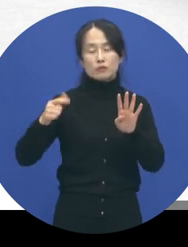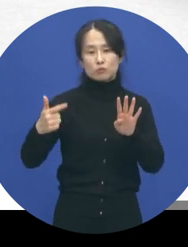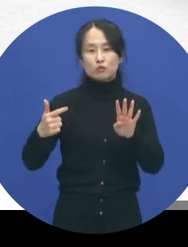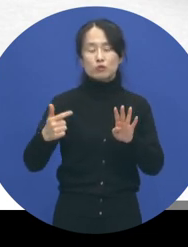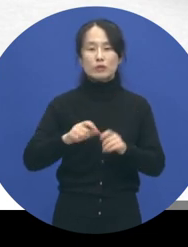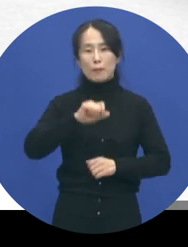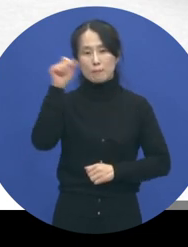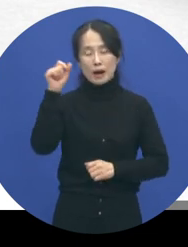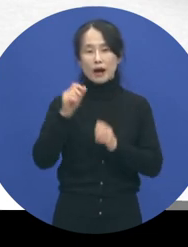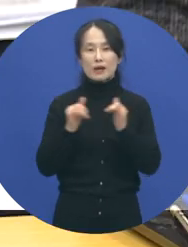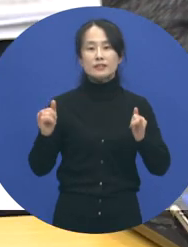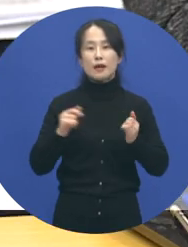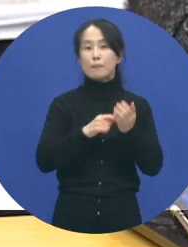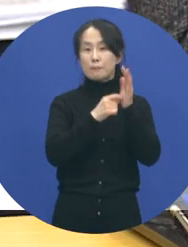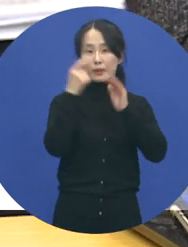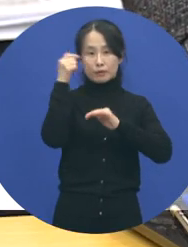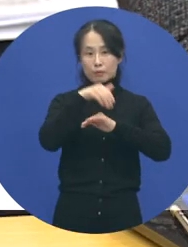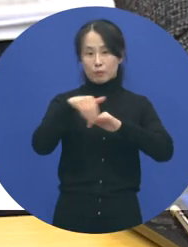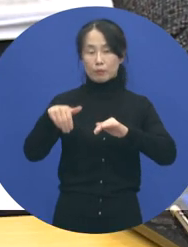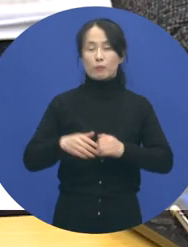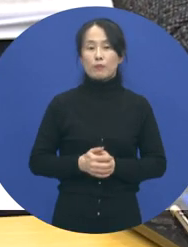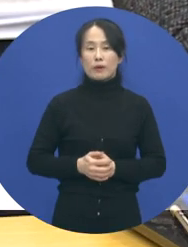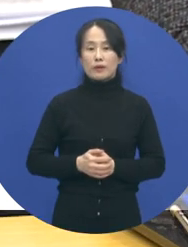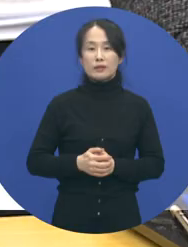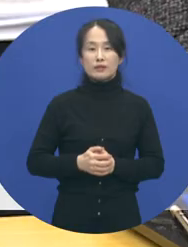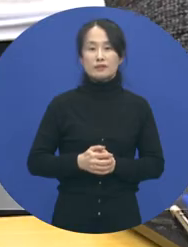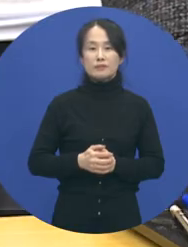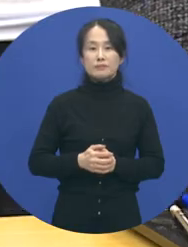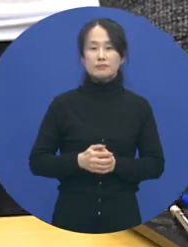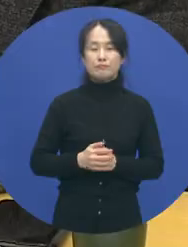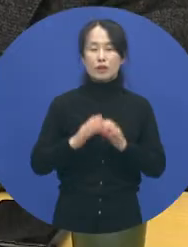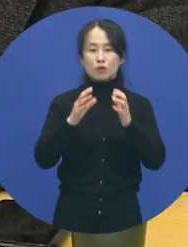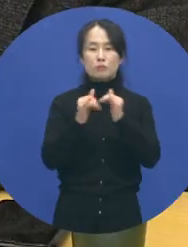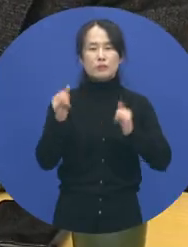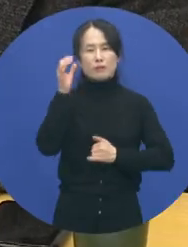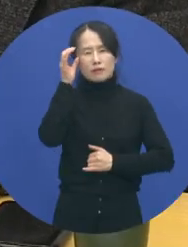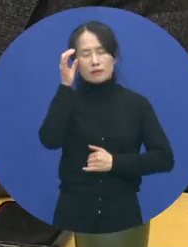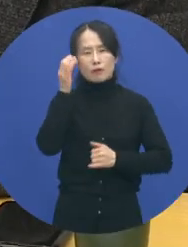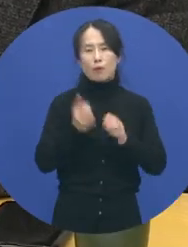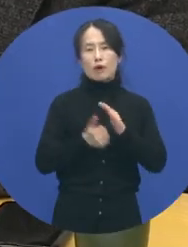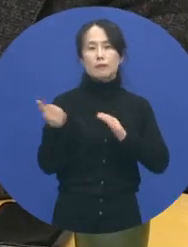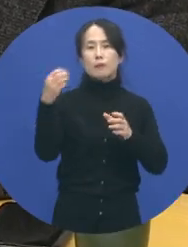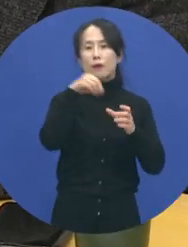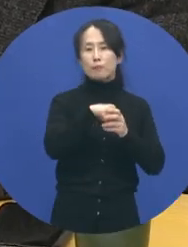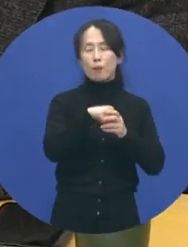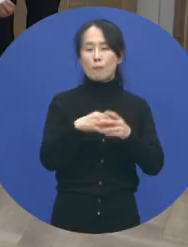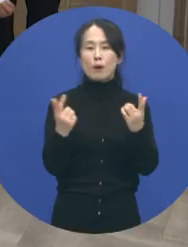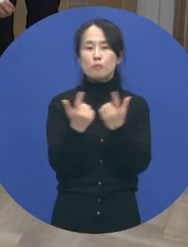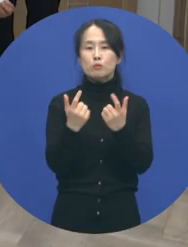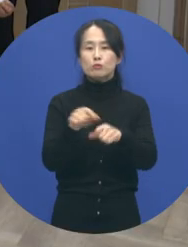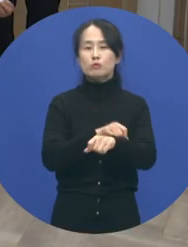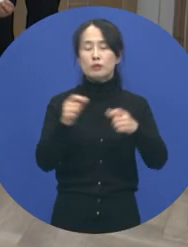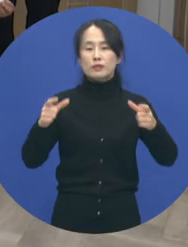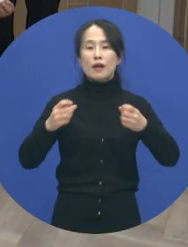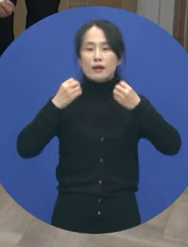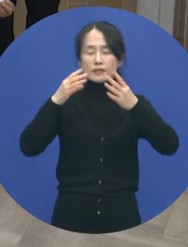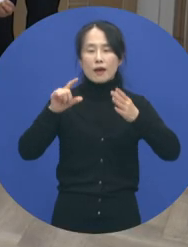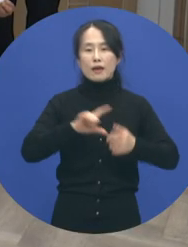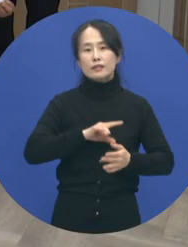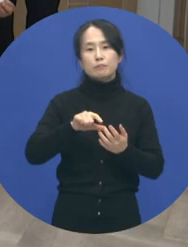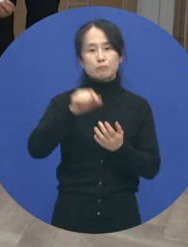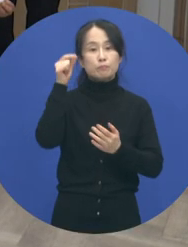발표할 계획입니다 돈는 입상작으로 국민들의 기대와 희망을 담은 경기북부 특별자치도의 세 이름을